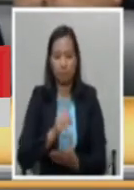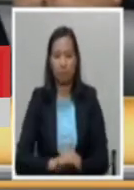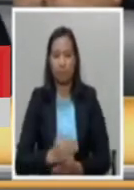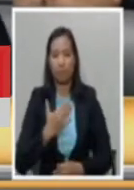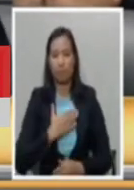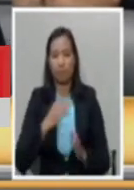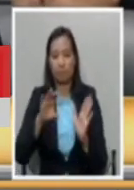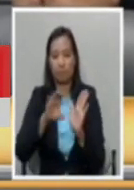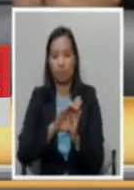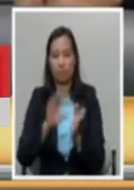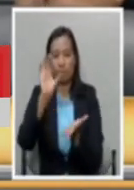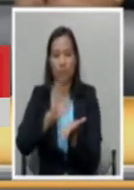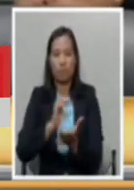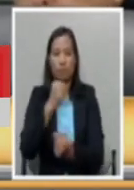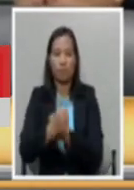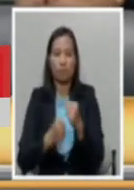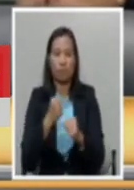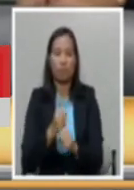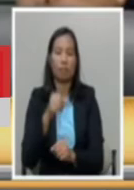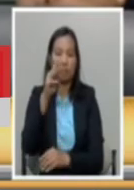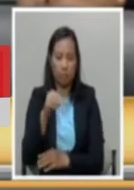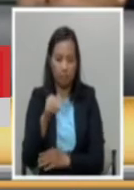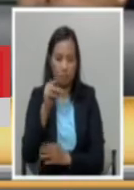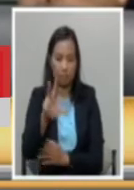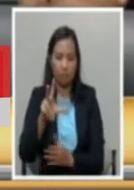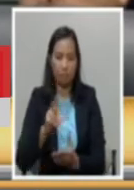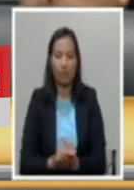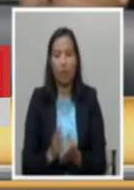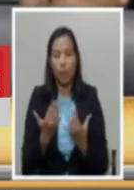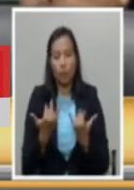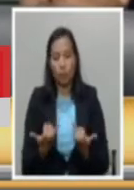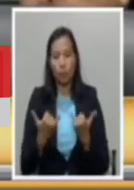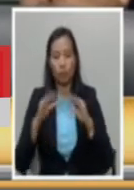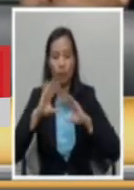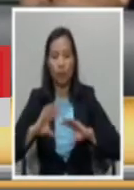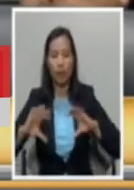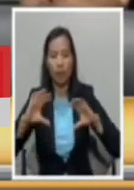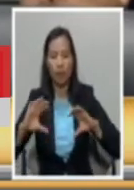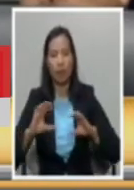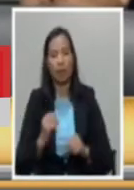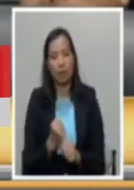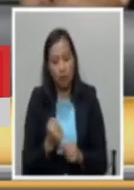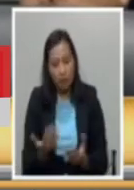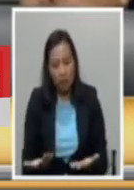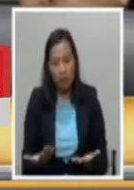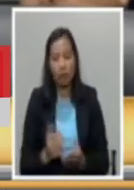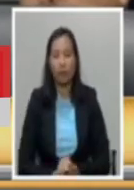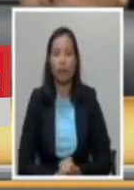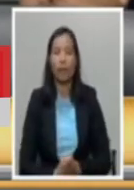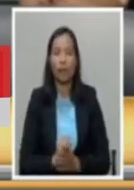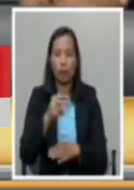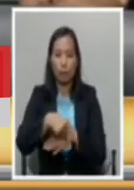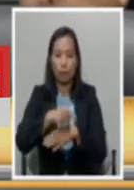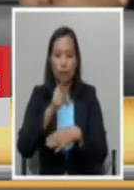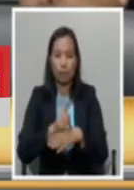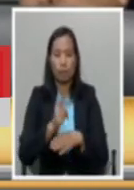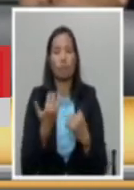ดขึ้นในงบประมาณ2563วันนี้รัฐบาลเยียวยาพวกเขาอย่างไรครับท่านประธานที่เคารพครับ